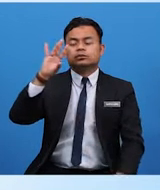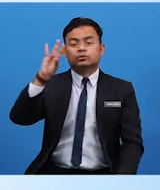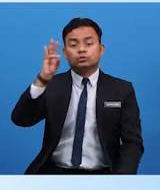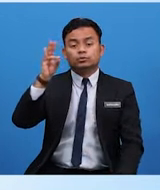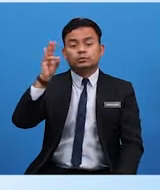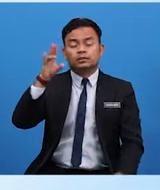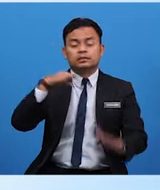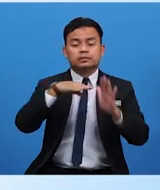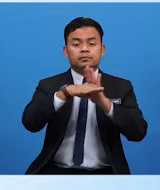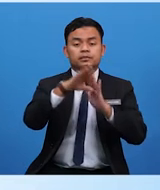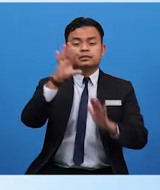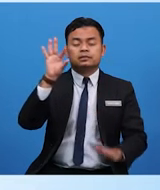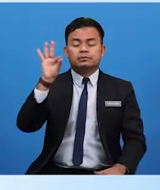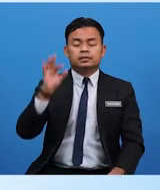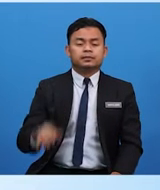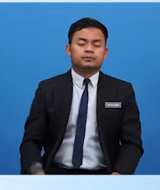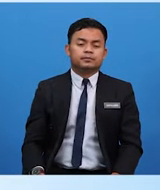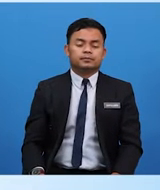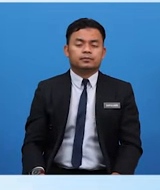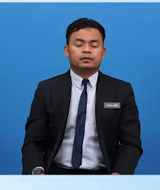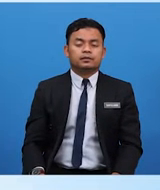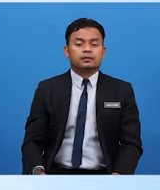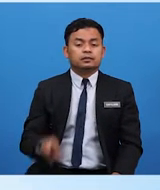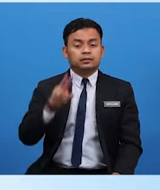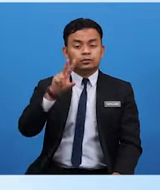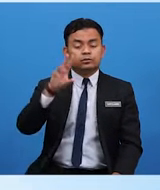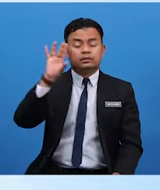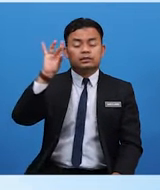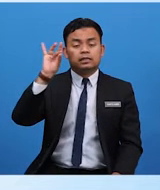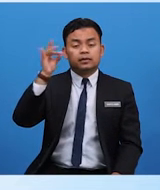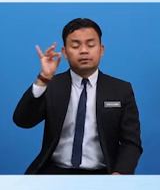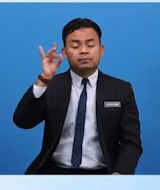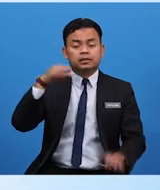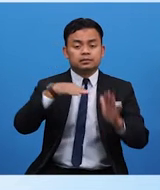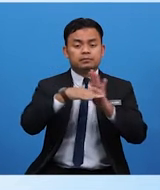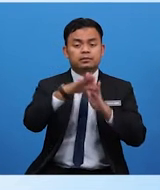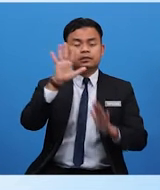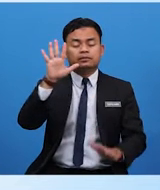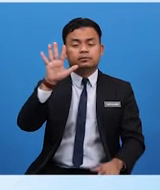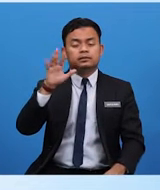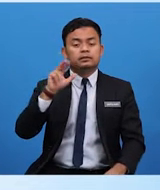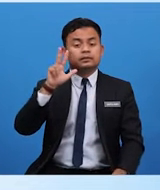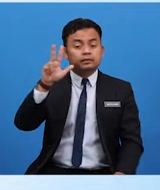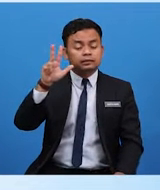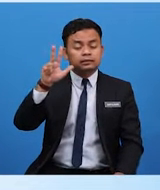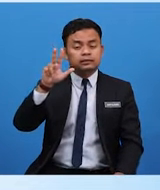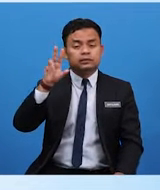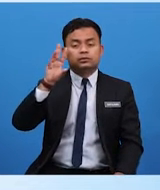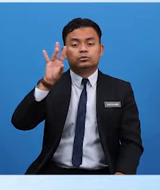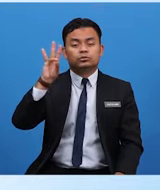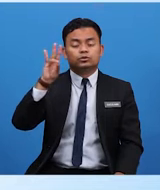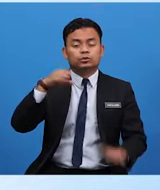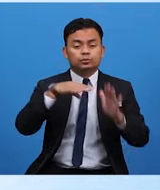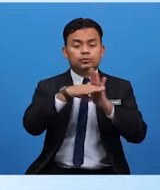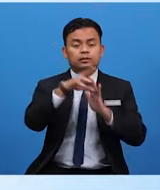17/9 kedua 18/5 ketiga 72